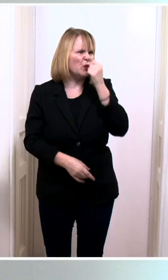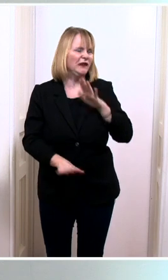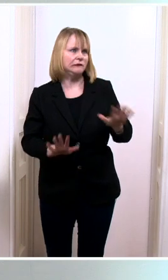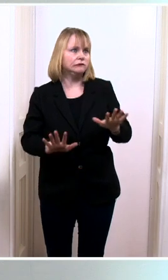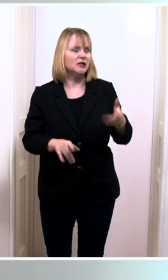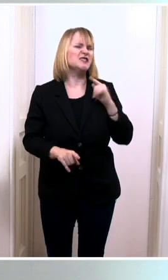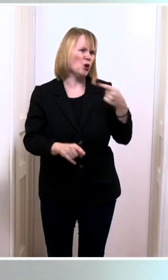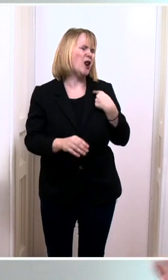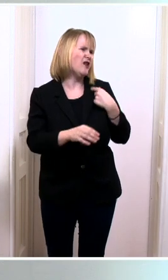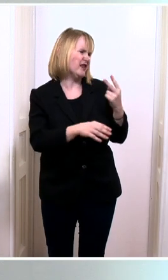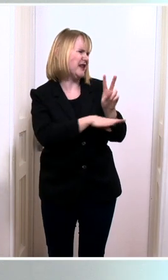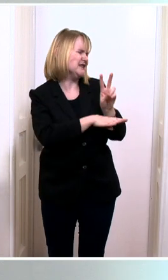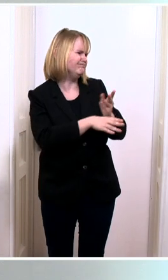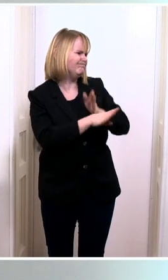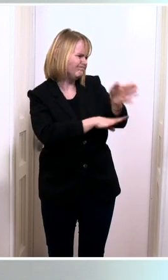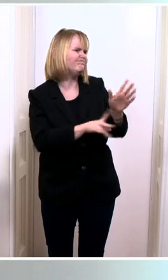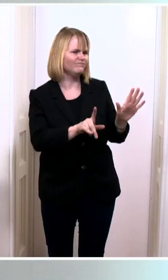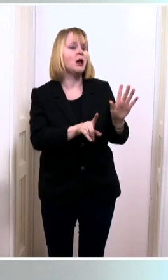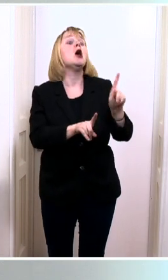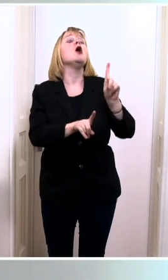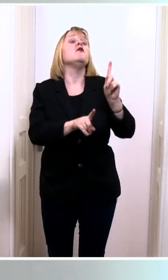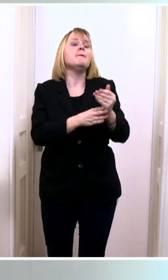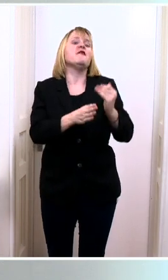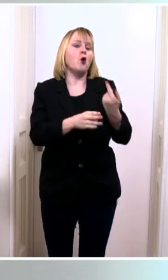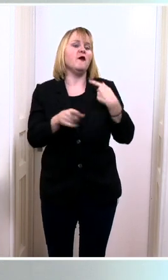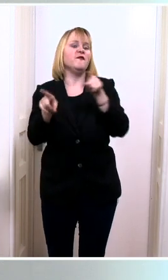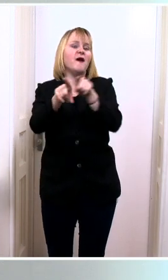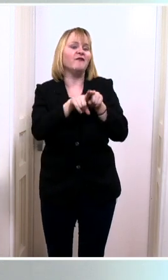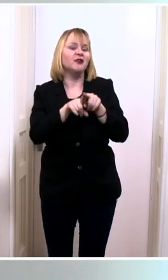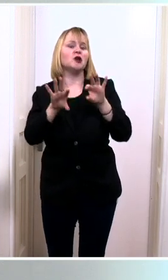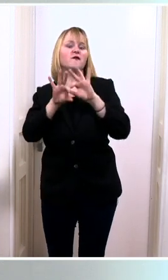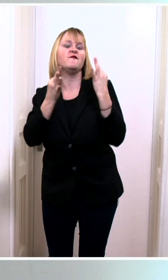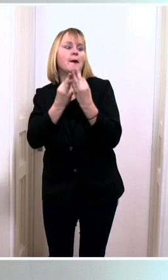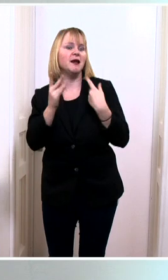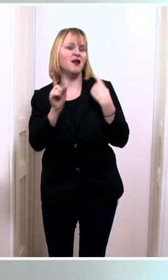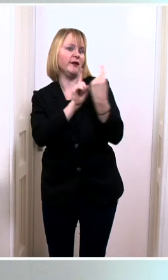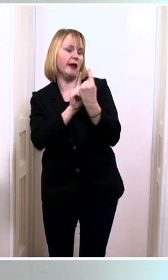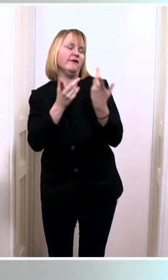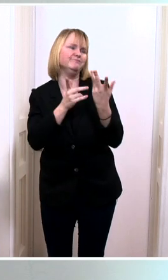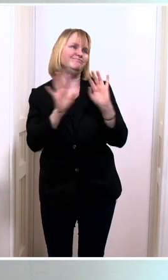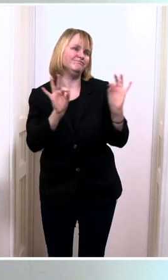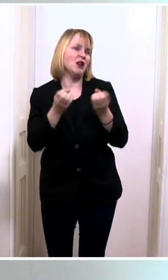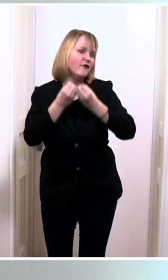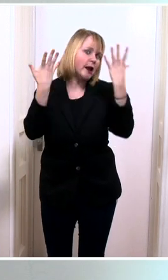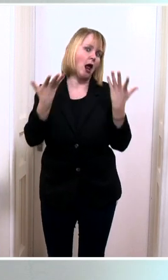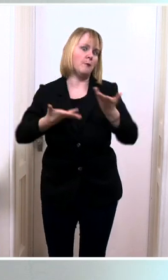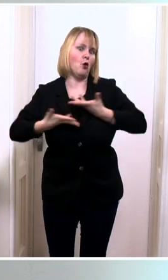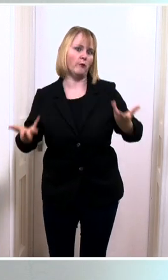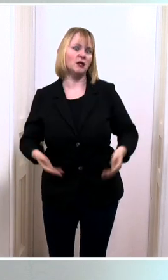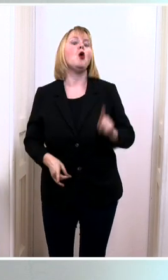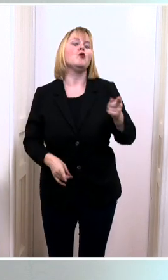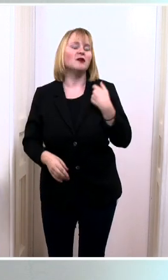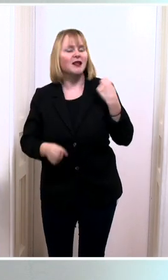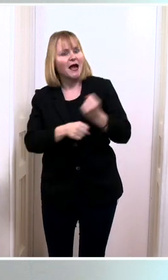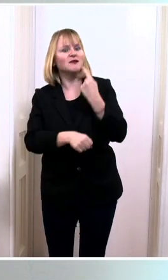schnell abklären wollen, bevor sie dann mit der Verwandtschaft sich oder mit der Familie sich treffen an Weihnachten. Und wir beobachten eben leider auch